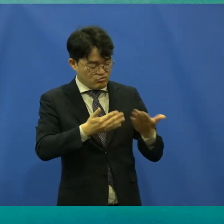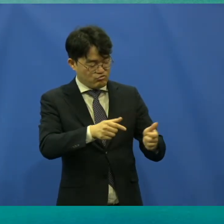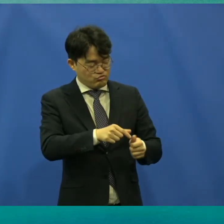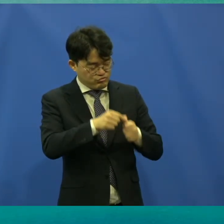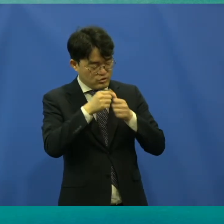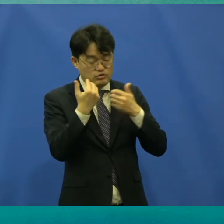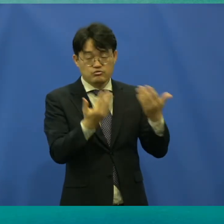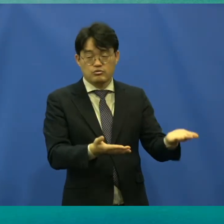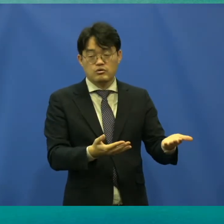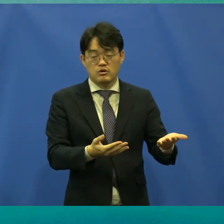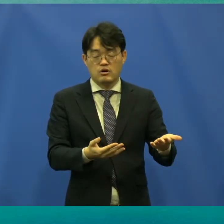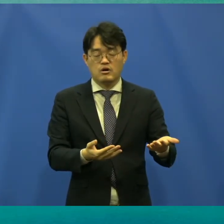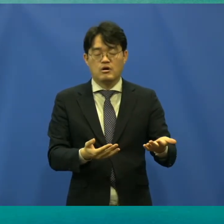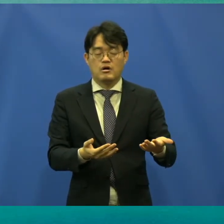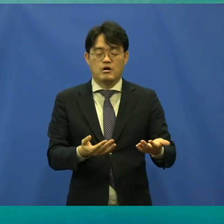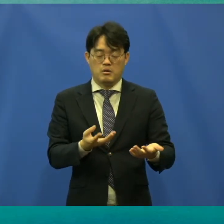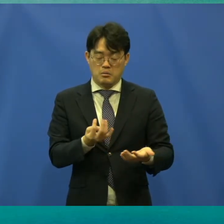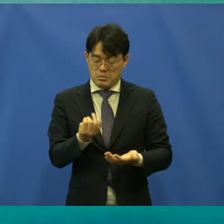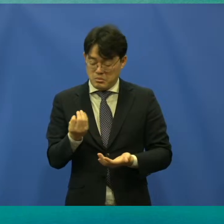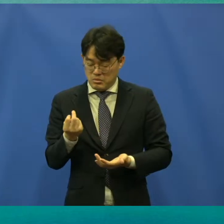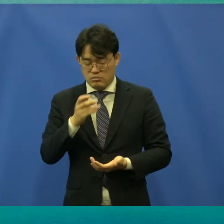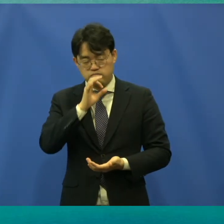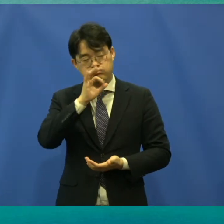여러분, 사는 건 기적입니다.